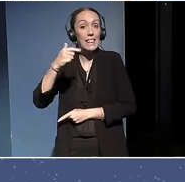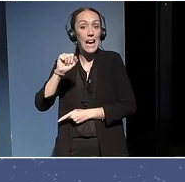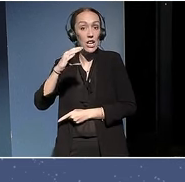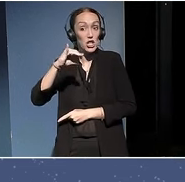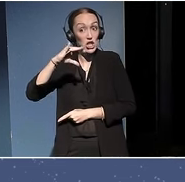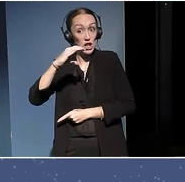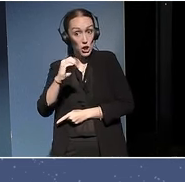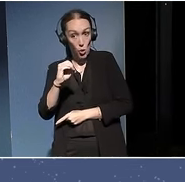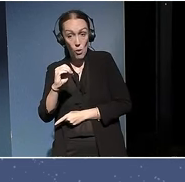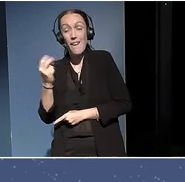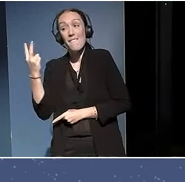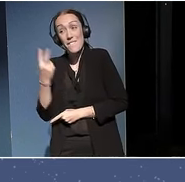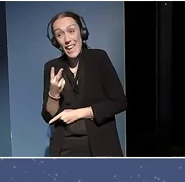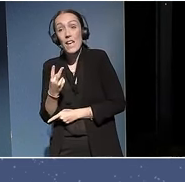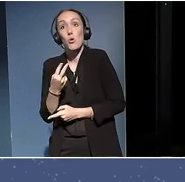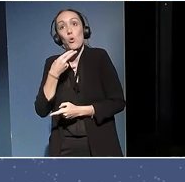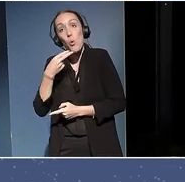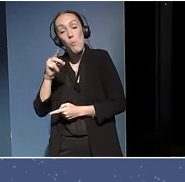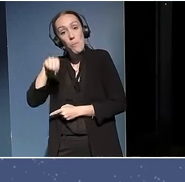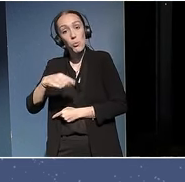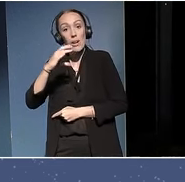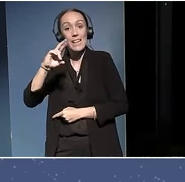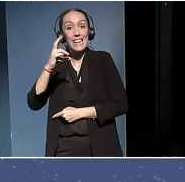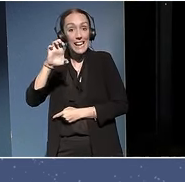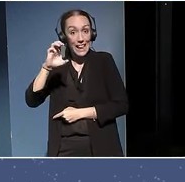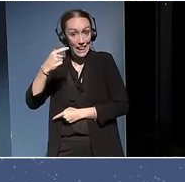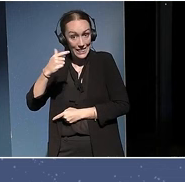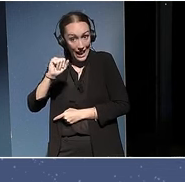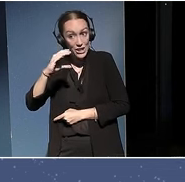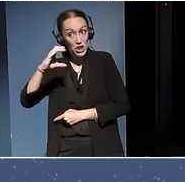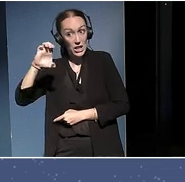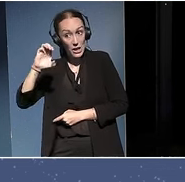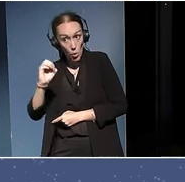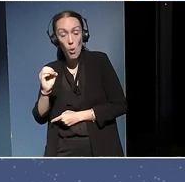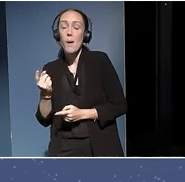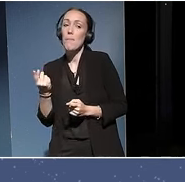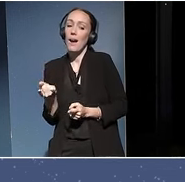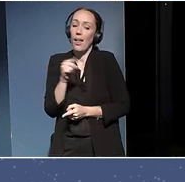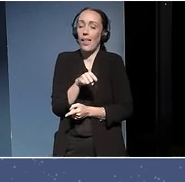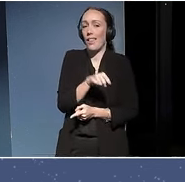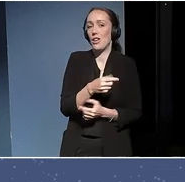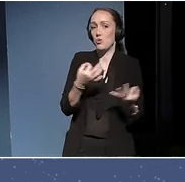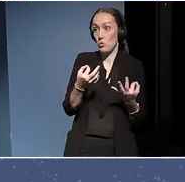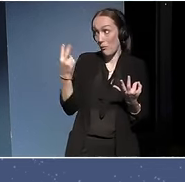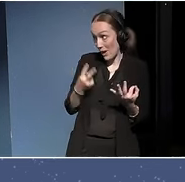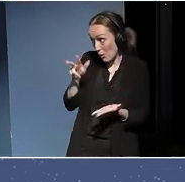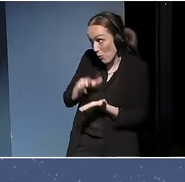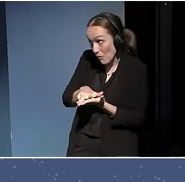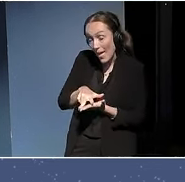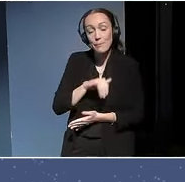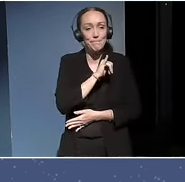adesso bisogna dire cretacico adesso giusto Cristiano mi confermi Perfetto Ok adesso bisogna dire